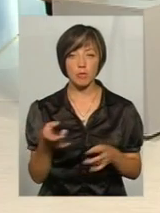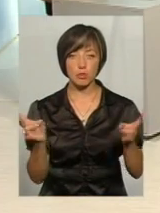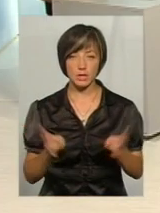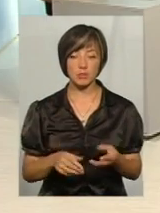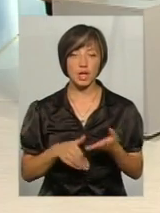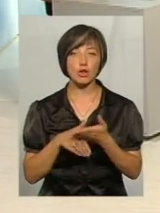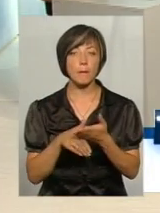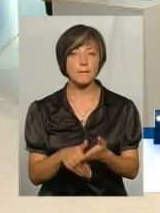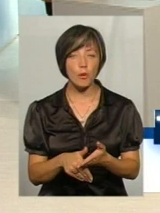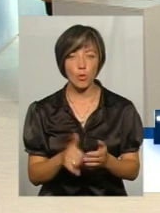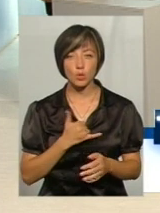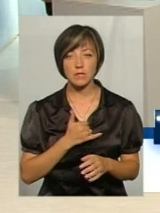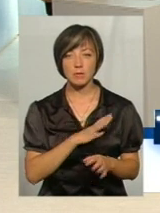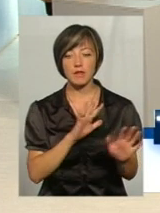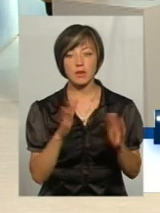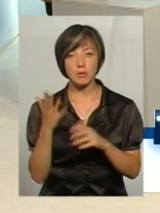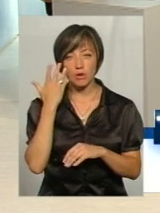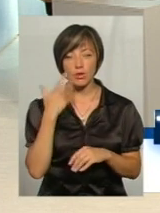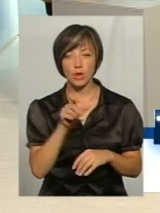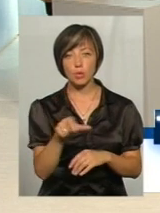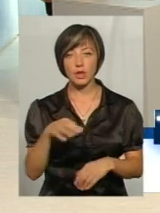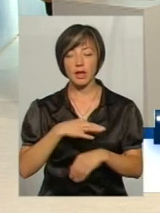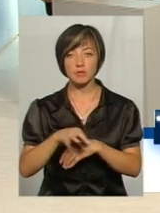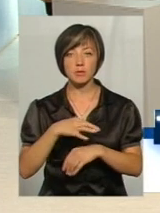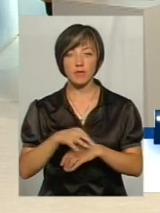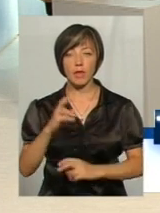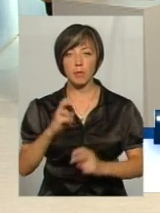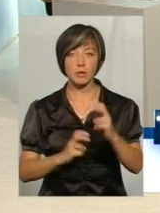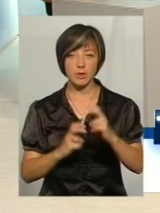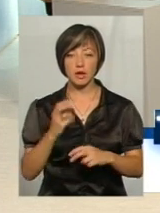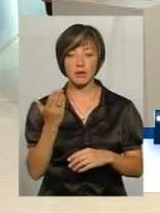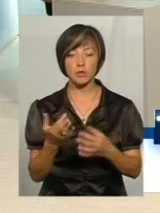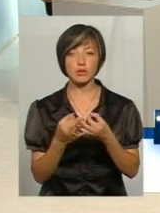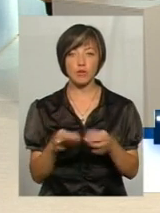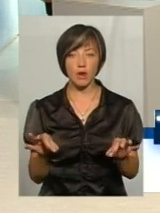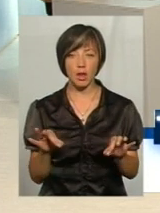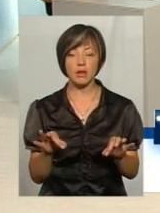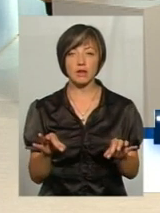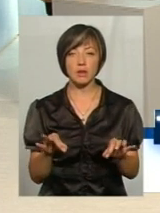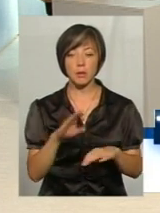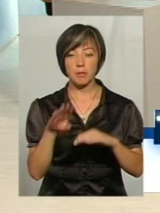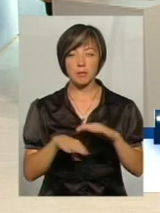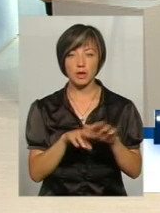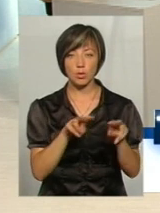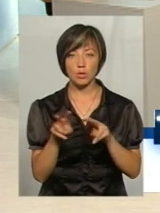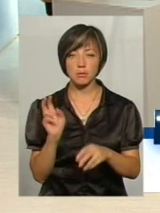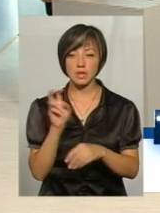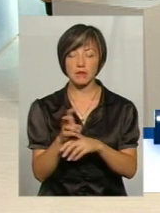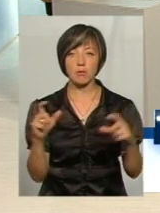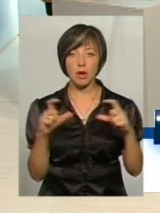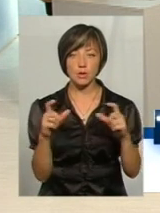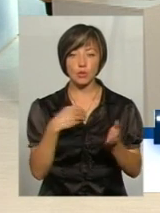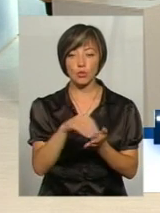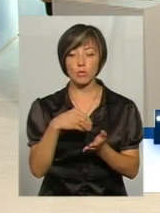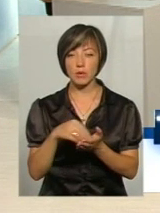потрібна допомога. У нас були випадки, коли людей експлуатували на підприємстві, але їм дозволяли також під контролем зайти в магазин, купити